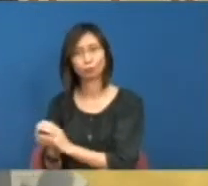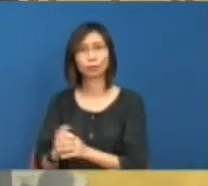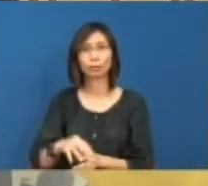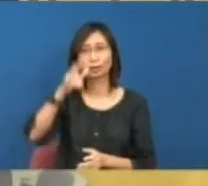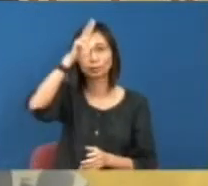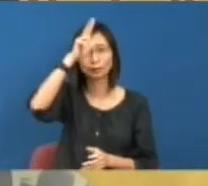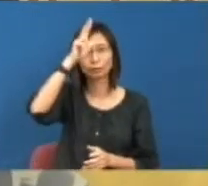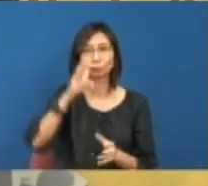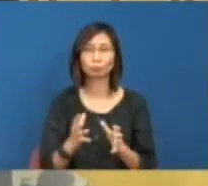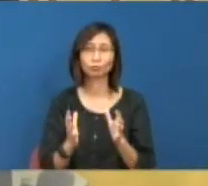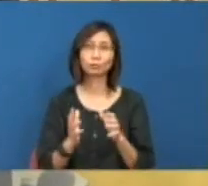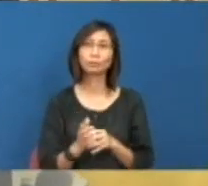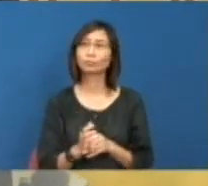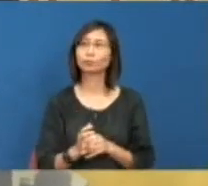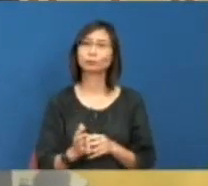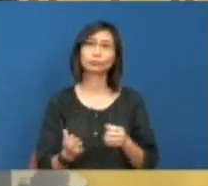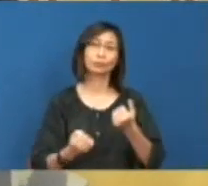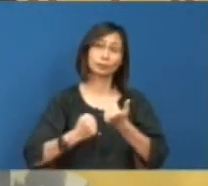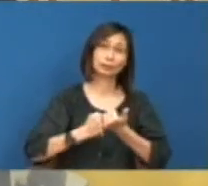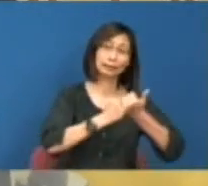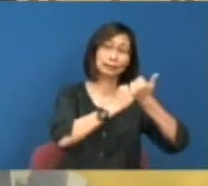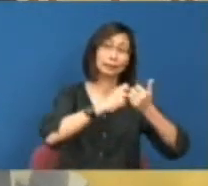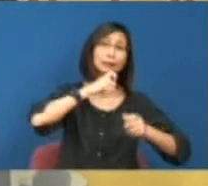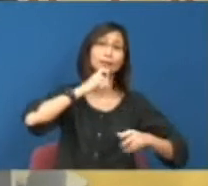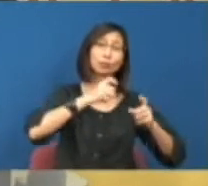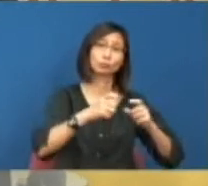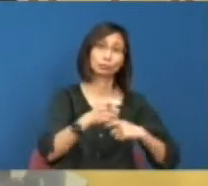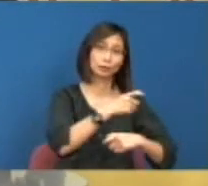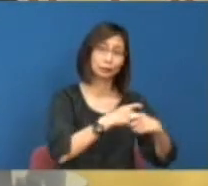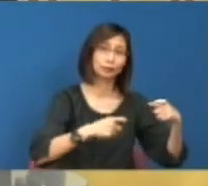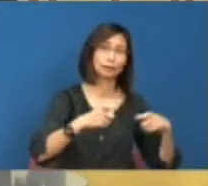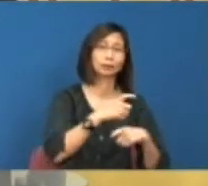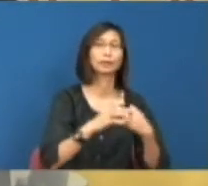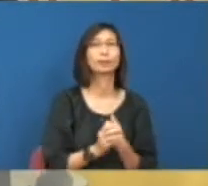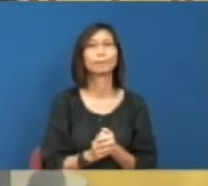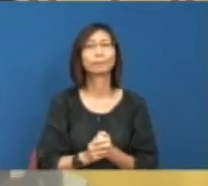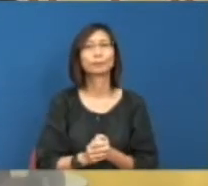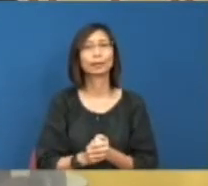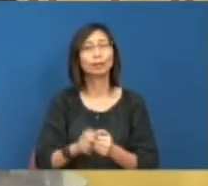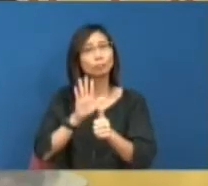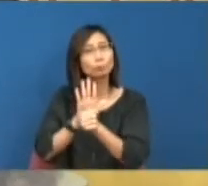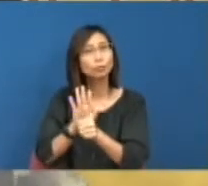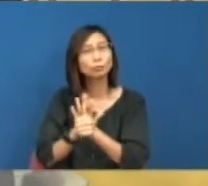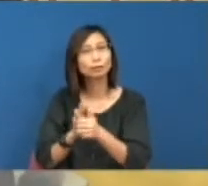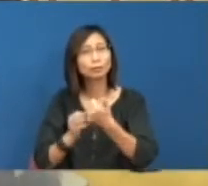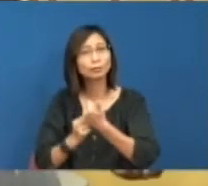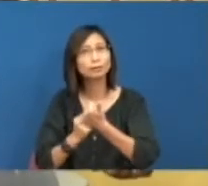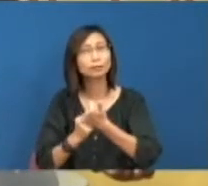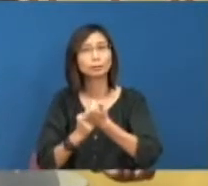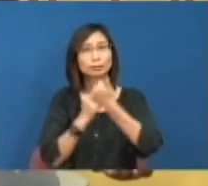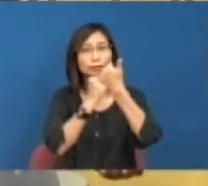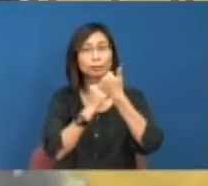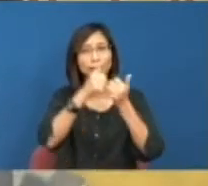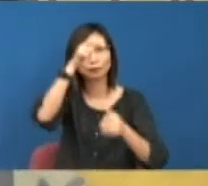去嗰啲有財有勢，即係支撐政府嘅階級嗰度嘅時候，每一個度都開花